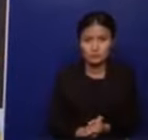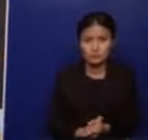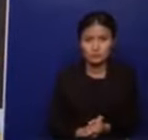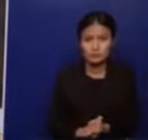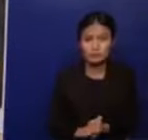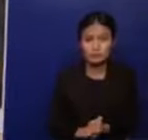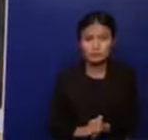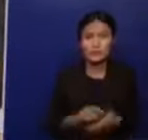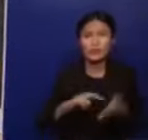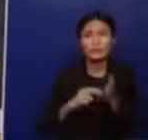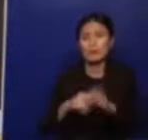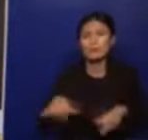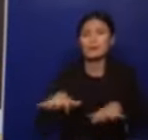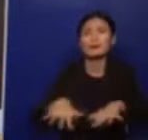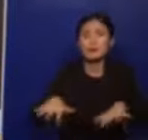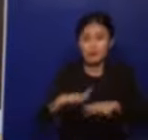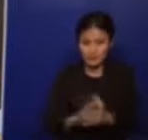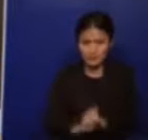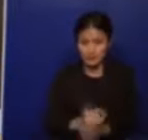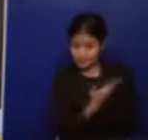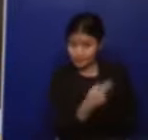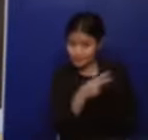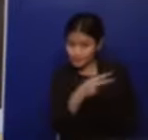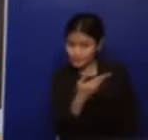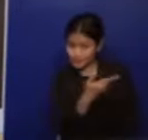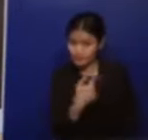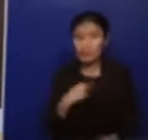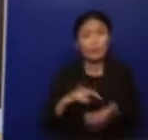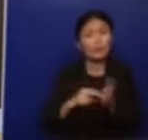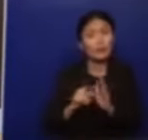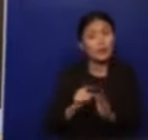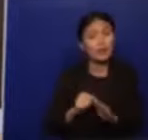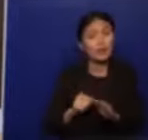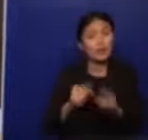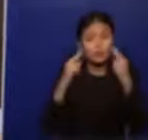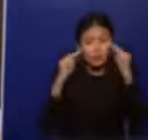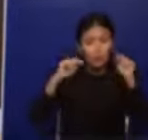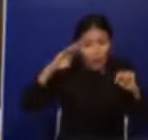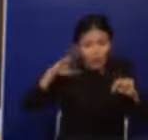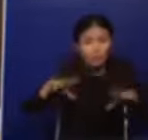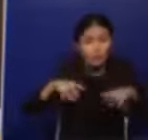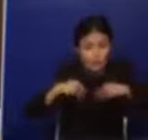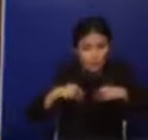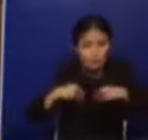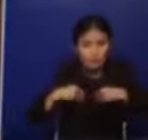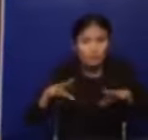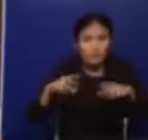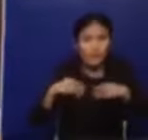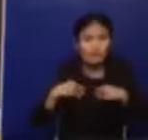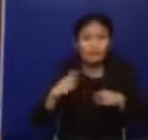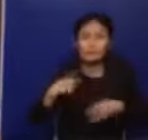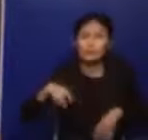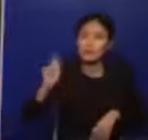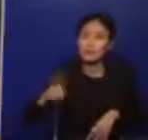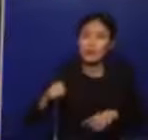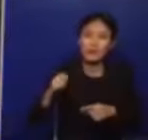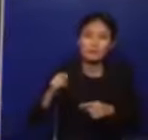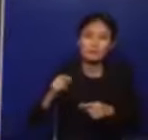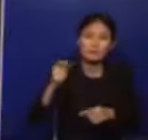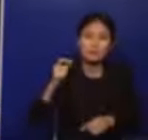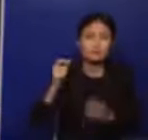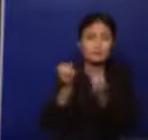ข้อความนี้เป็นคำสารภาพนะคะที่ท่านประยุทธ์จันทร์โอชาได้สารภาพกับศาลรัฐธรรมนูญว่าท่านได้รับผล